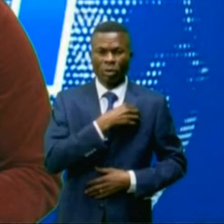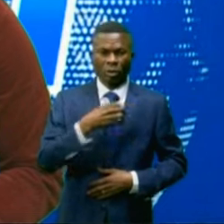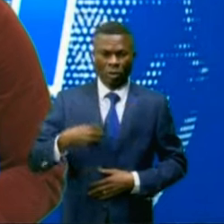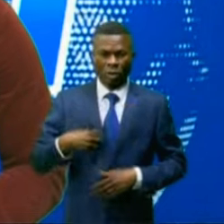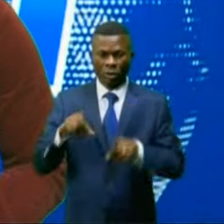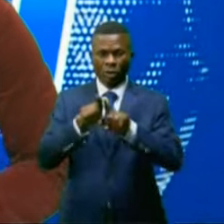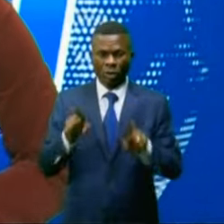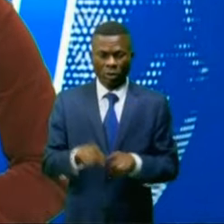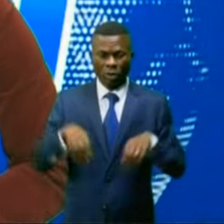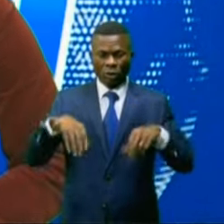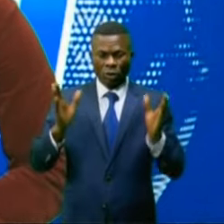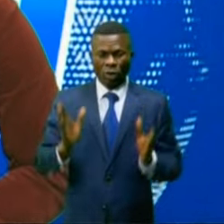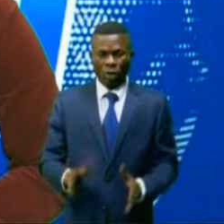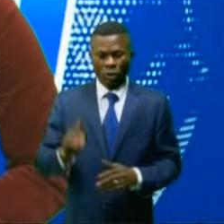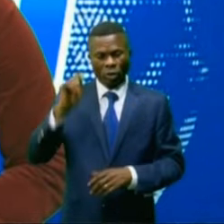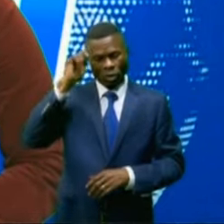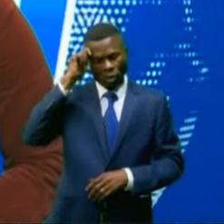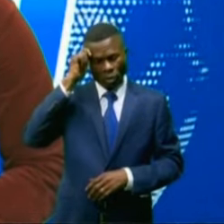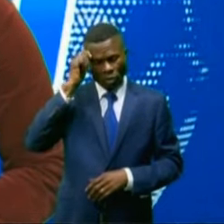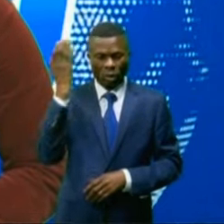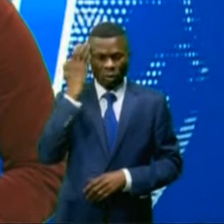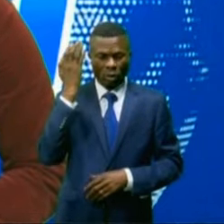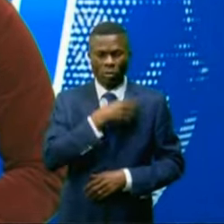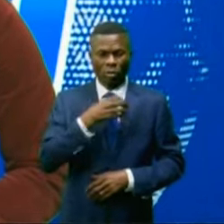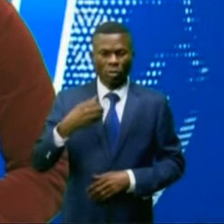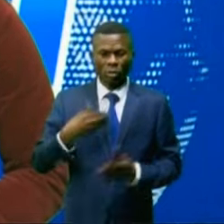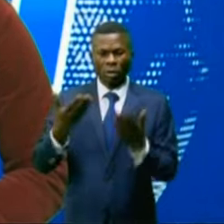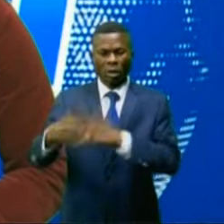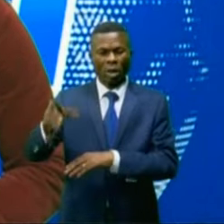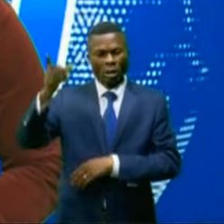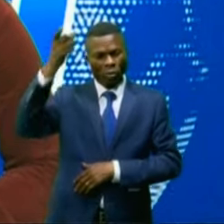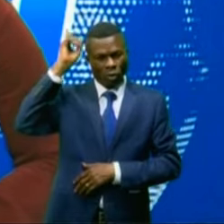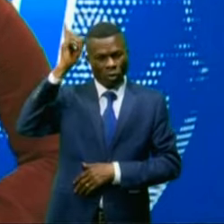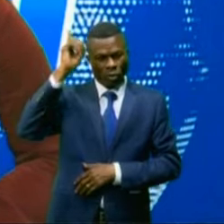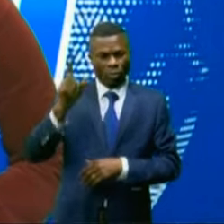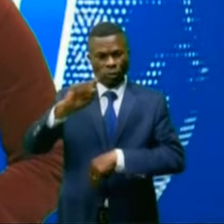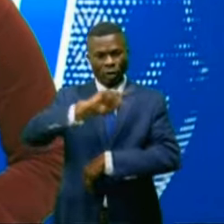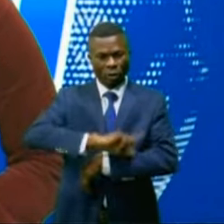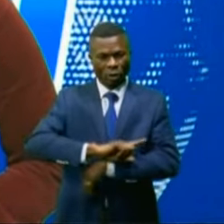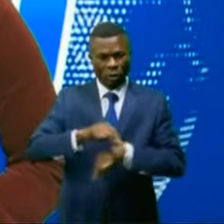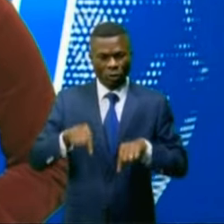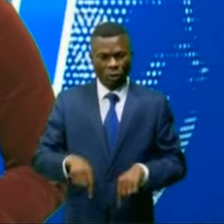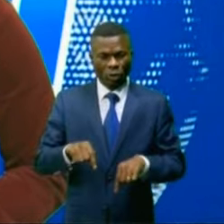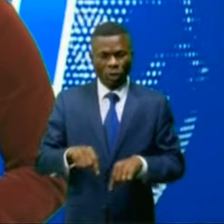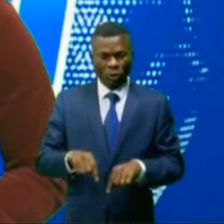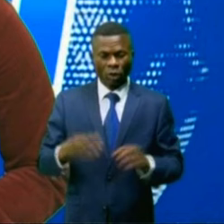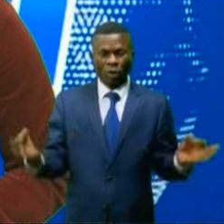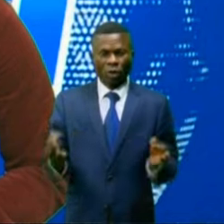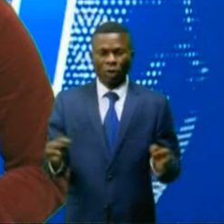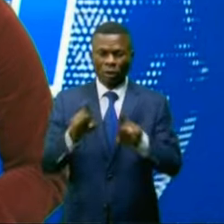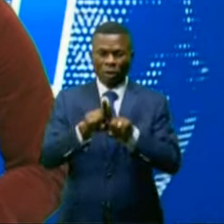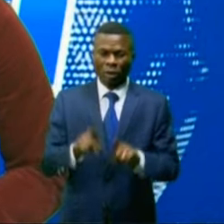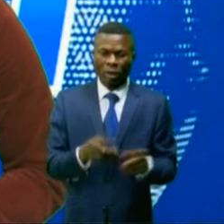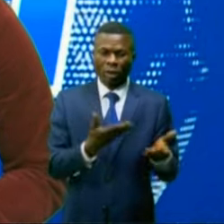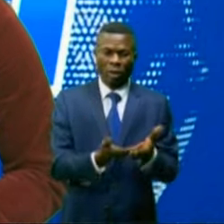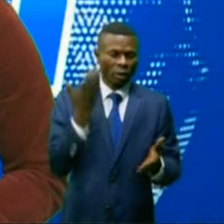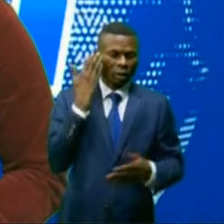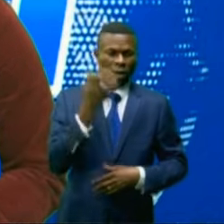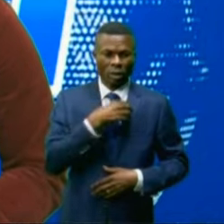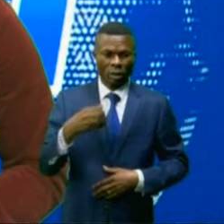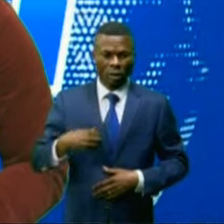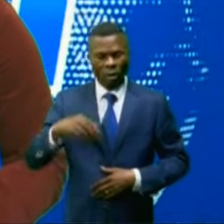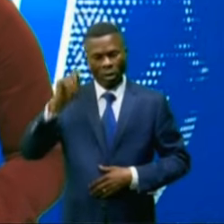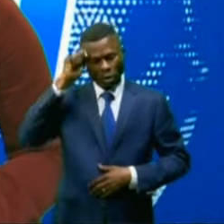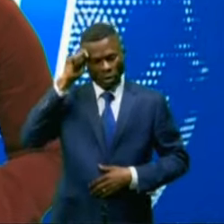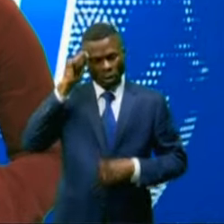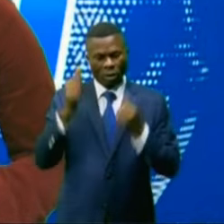Les Congolais se sont souvenus de leurs proches dans l'au-delà. Une journée à moitié festive pour les parents et de